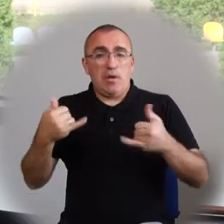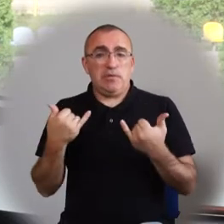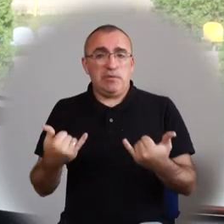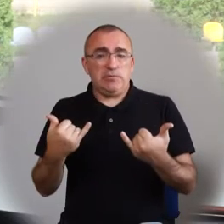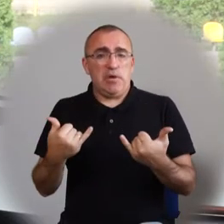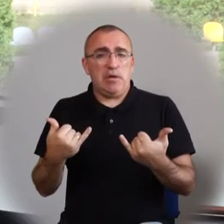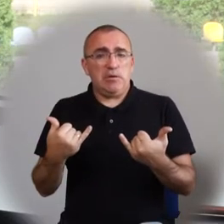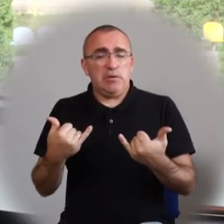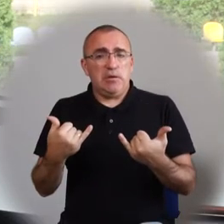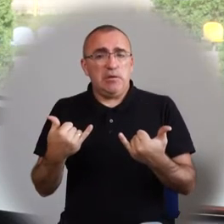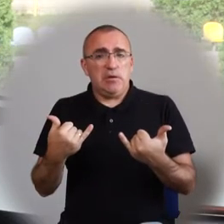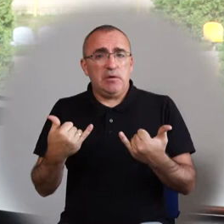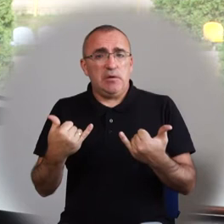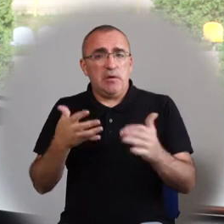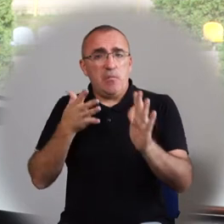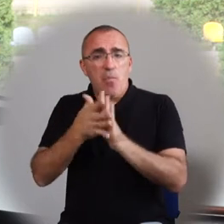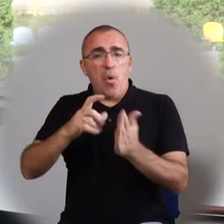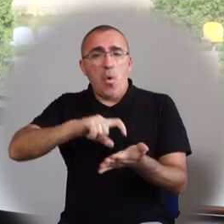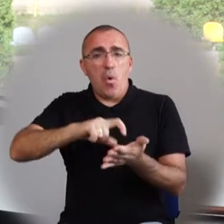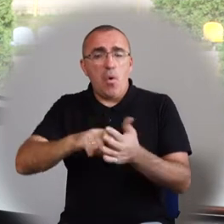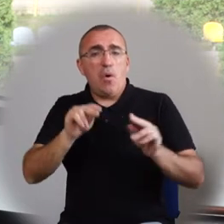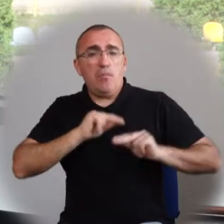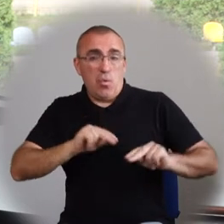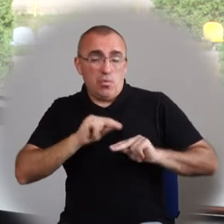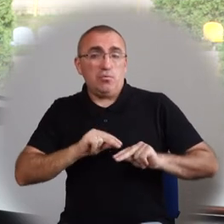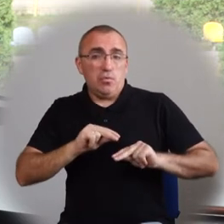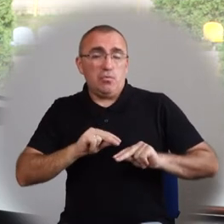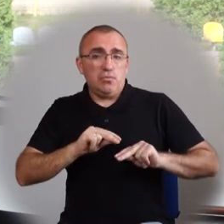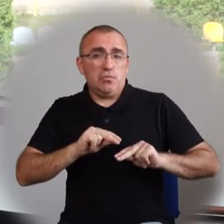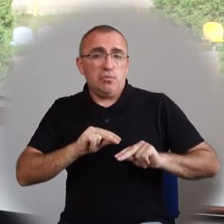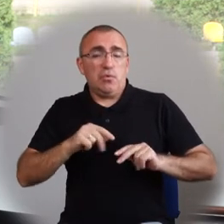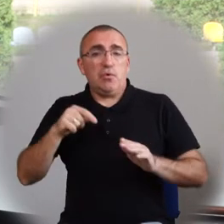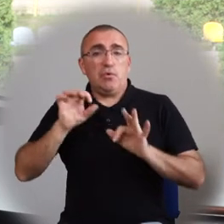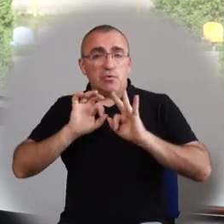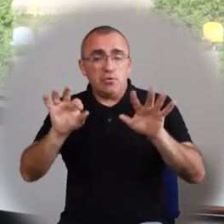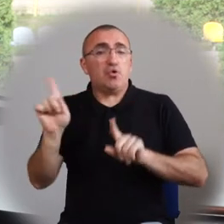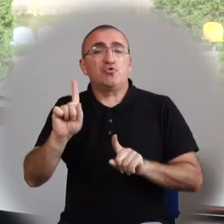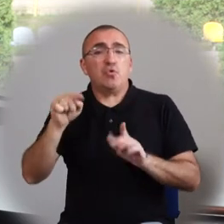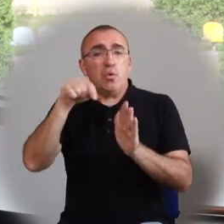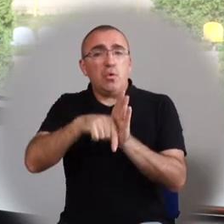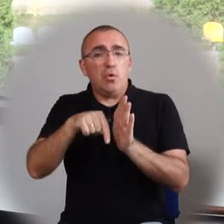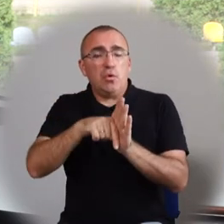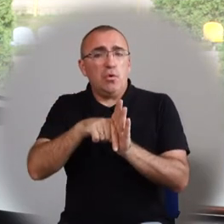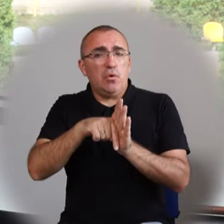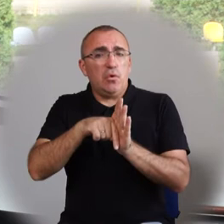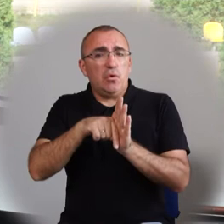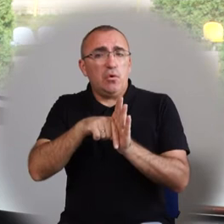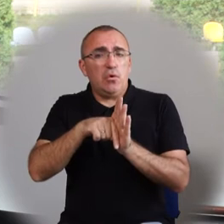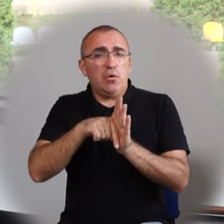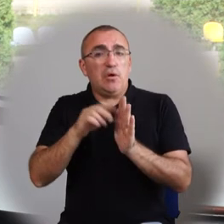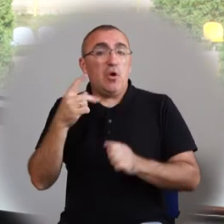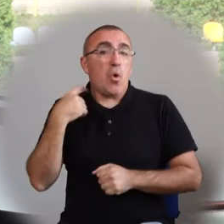керівник обласного рівня, я зараз в прозорому офісі Кропивницького працюю, тому зазначаю про те, що